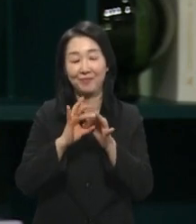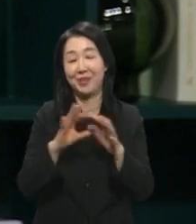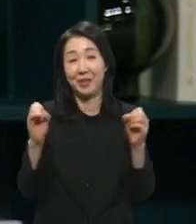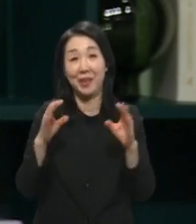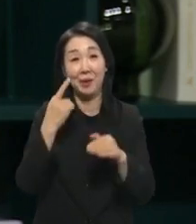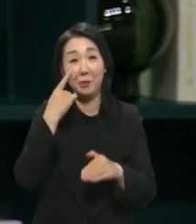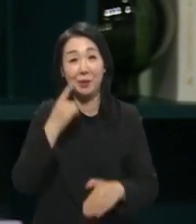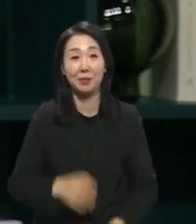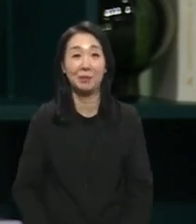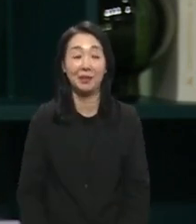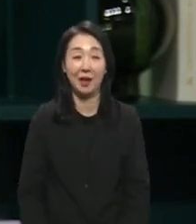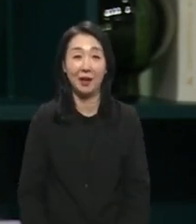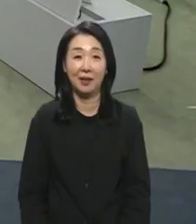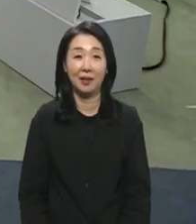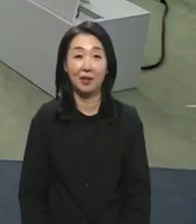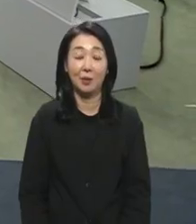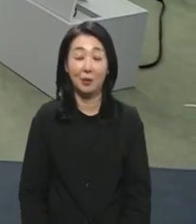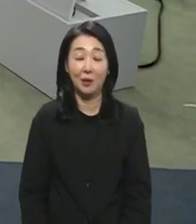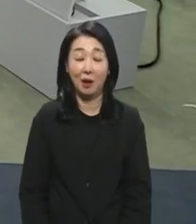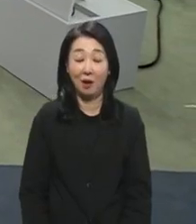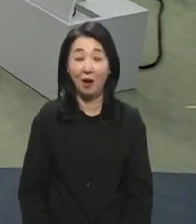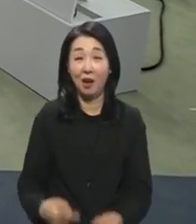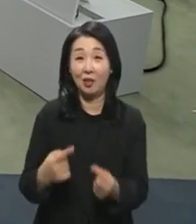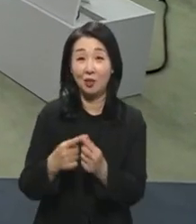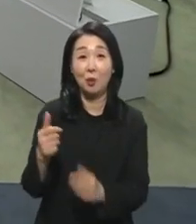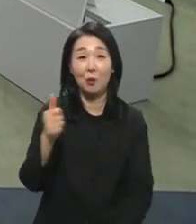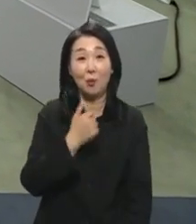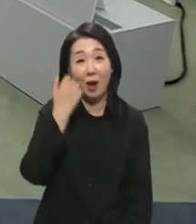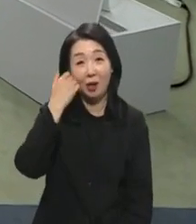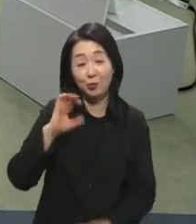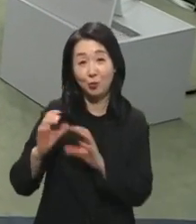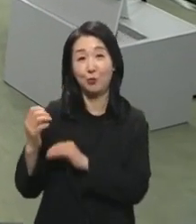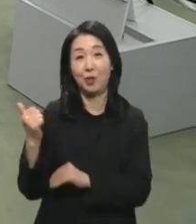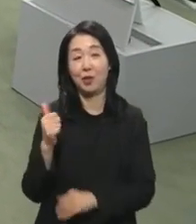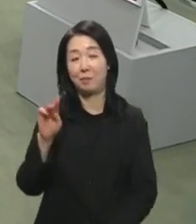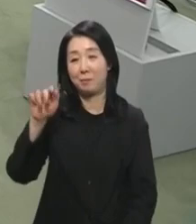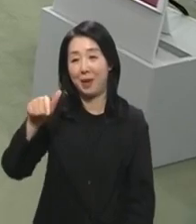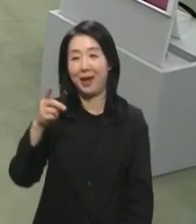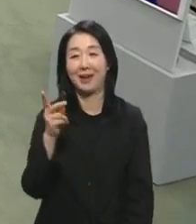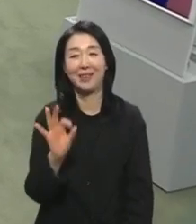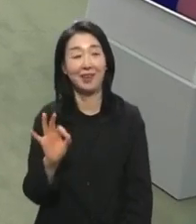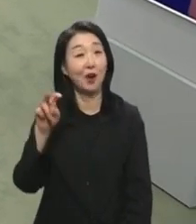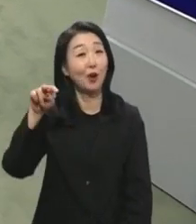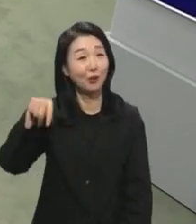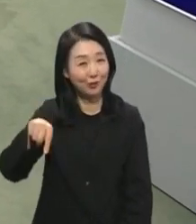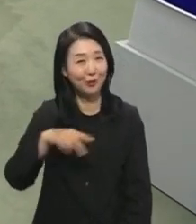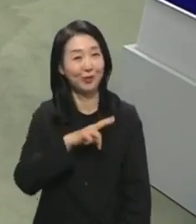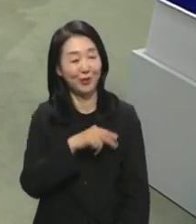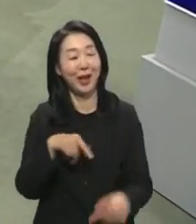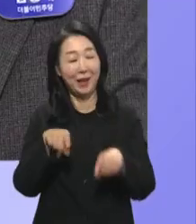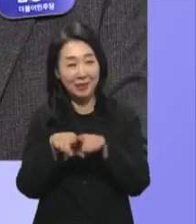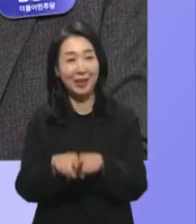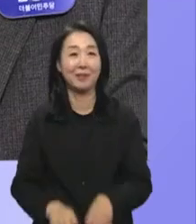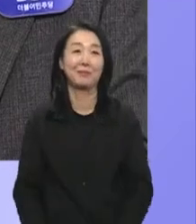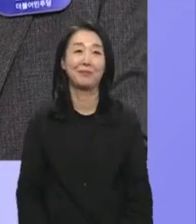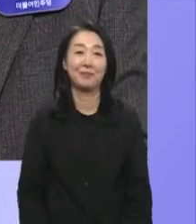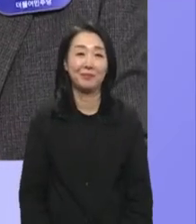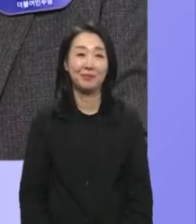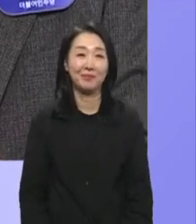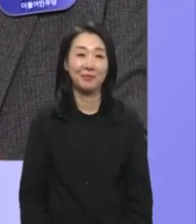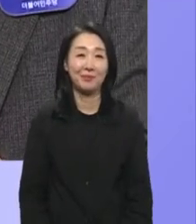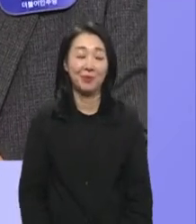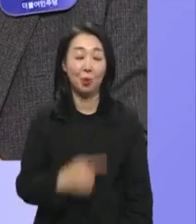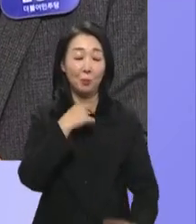후에서는 첫 인사입니다 우리 국민의 임의 박형수 의원 나오셨고요네 그리고 오랜만에 뵙는 우리 오후의 터주 대감